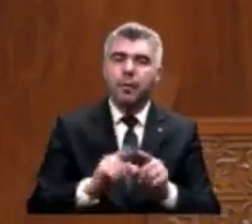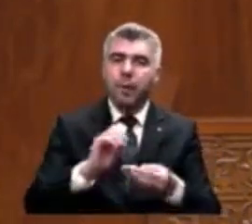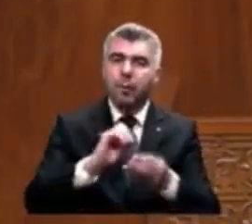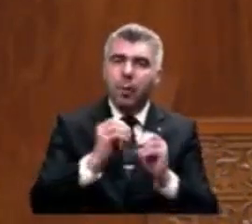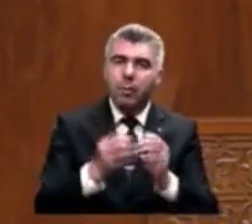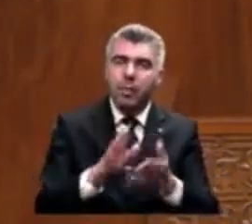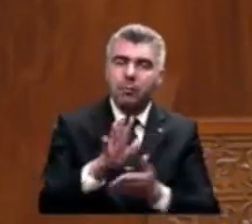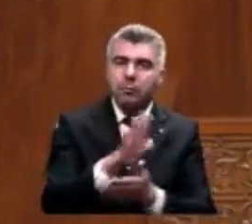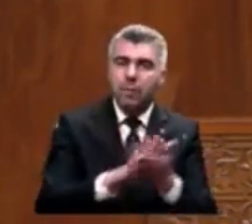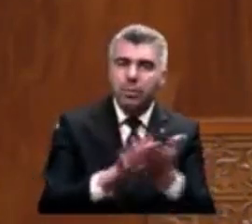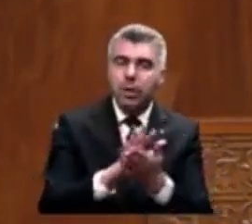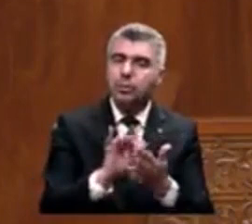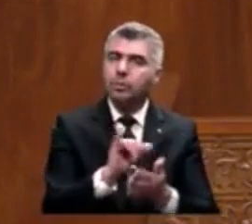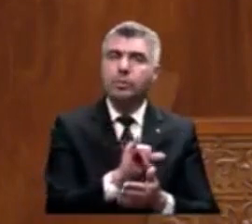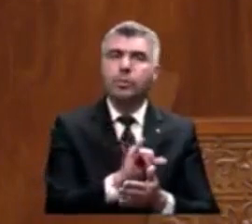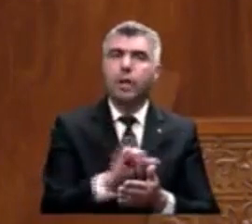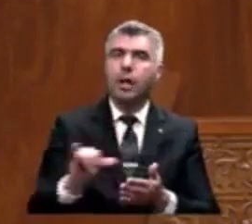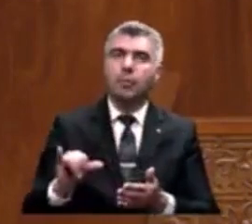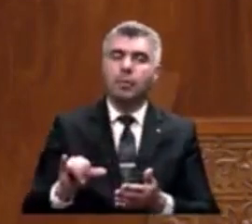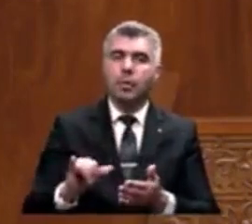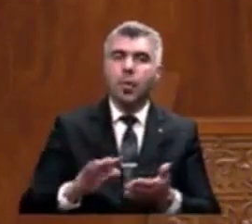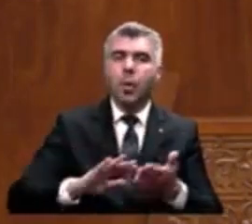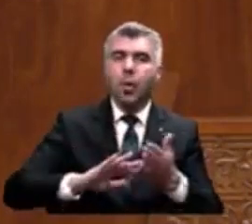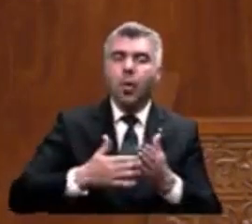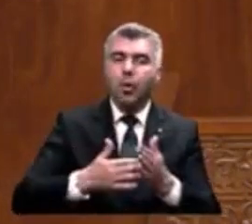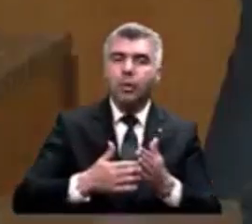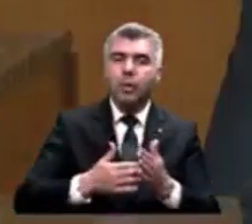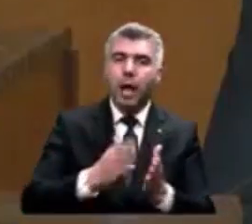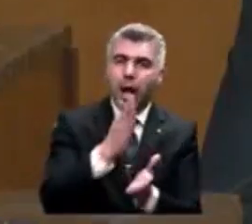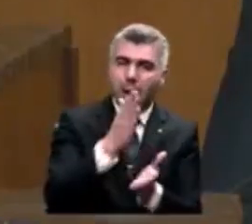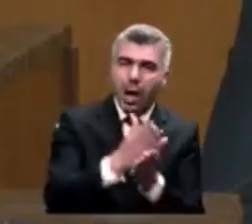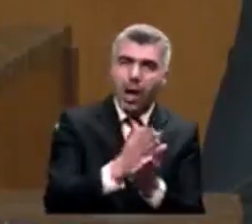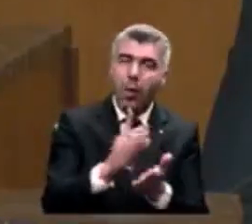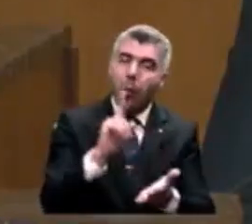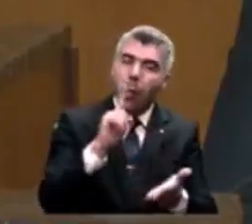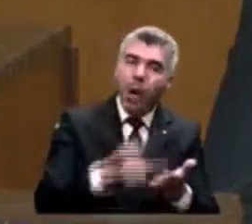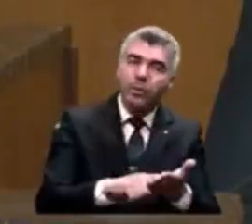يبقاش يكون كل شيء، الحقوق الواجبة تكون واضحة